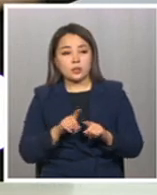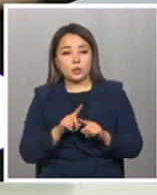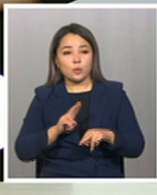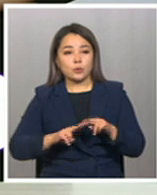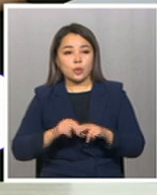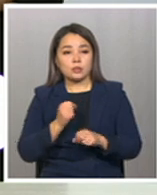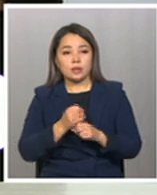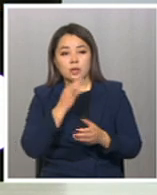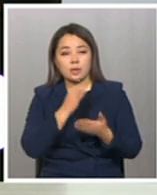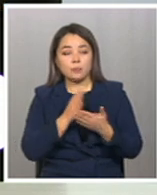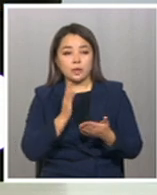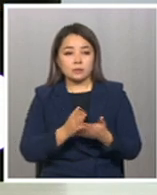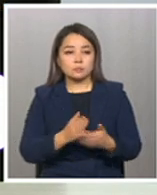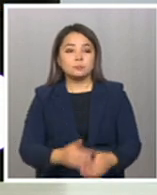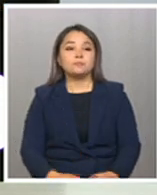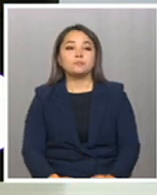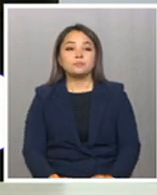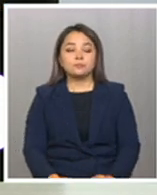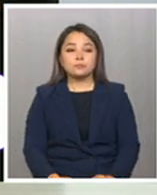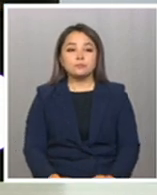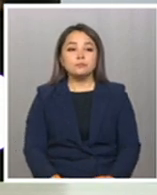түзіледі.